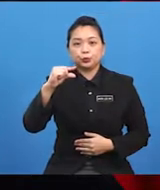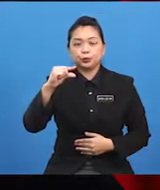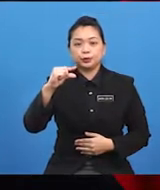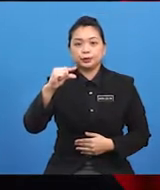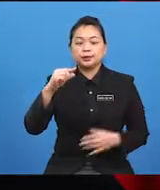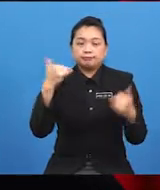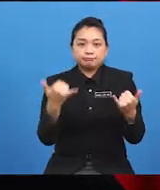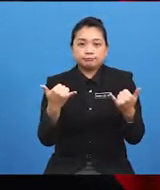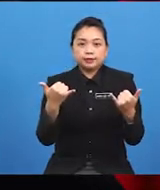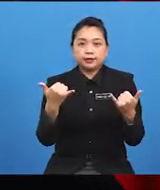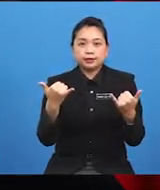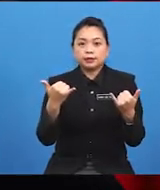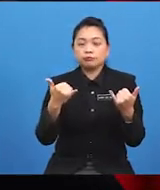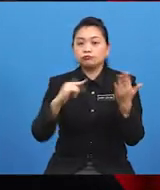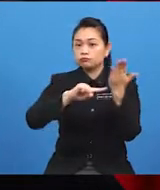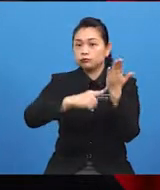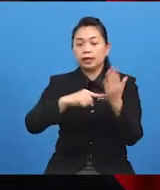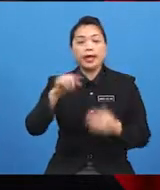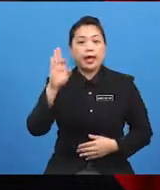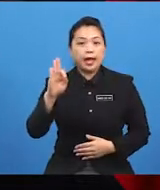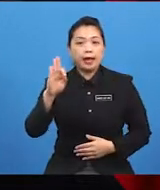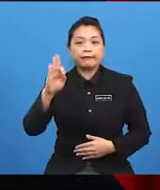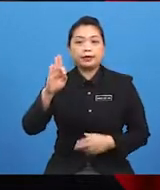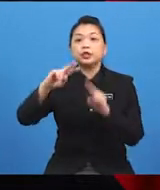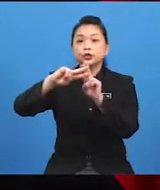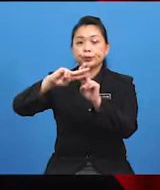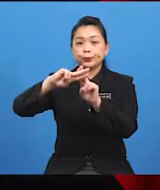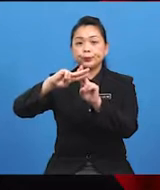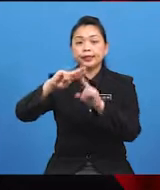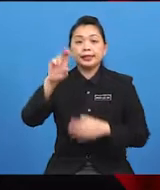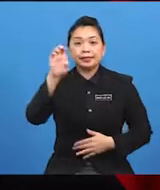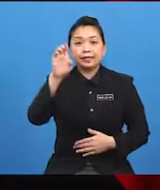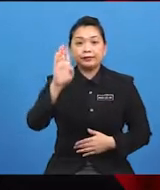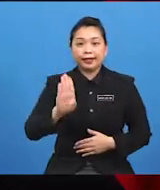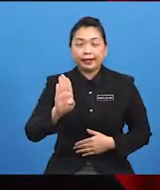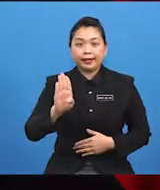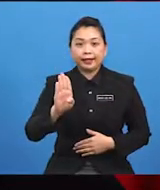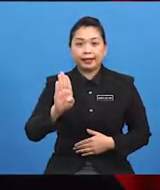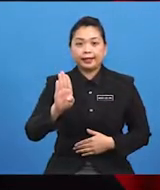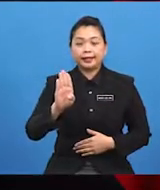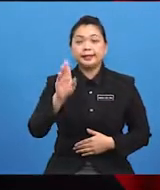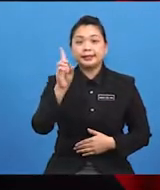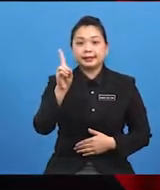Kembali kepada not F sharp, E flat, D,